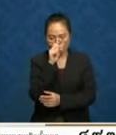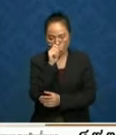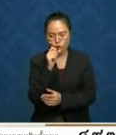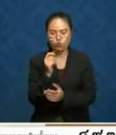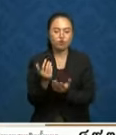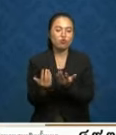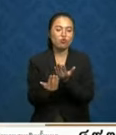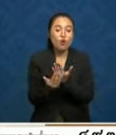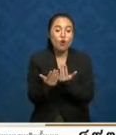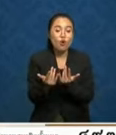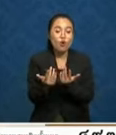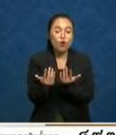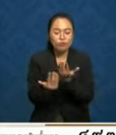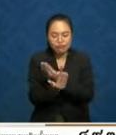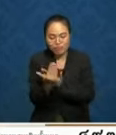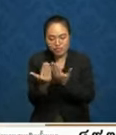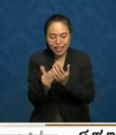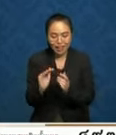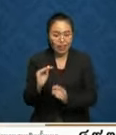บายใจได้ว่า